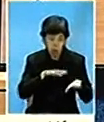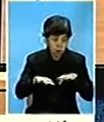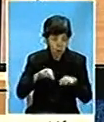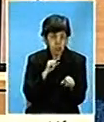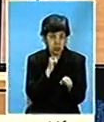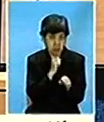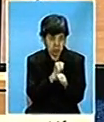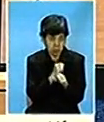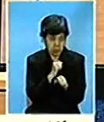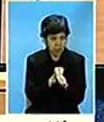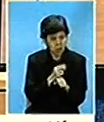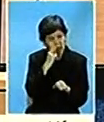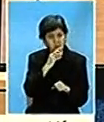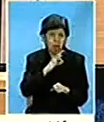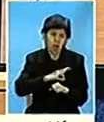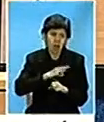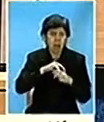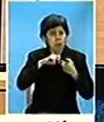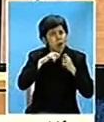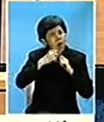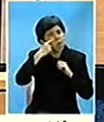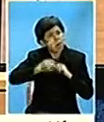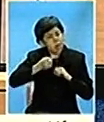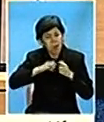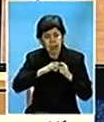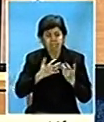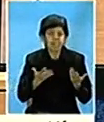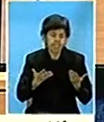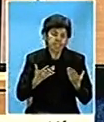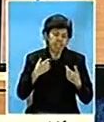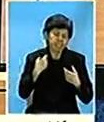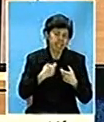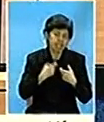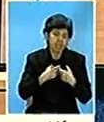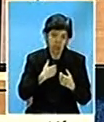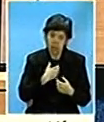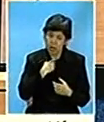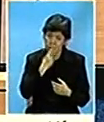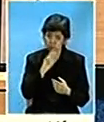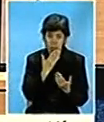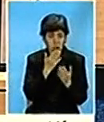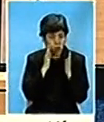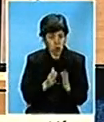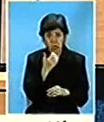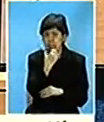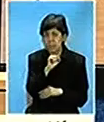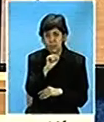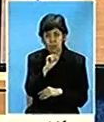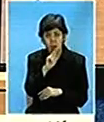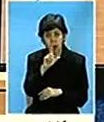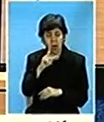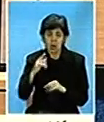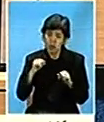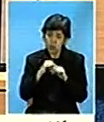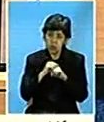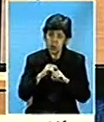วกยังแย่อยู่เช่นในปัจจุบันก็เป็นเรื่องที่ยากเช่นเดียวกันเพราะแค่12ล้านคนสนามบินสุวรรณภูมิ